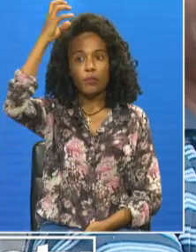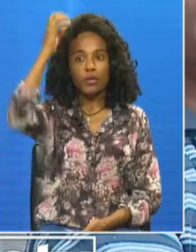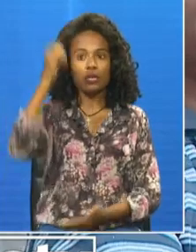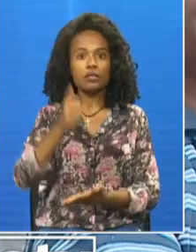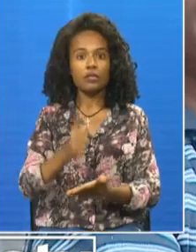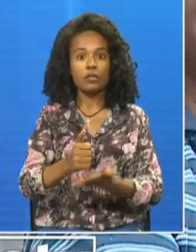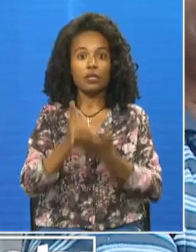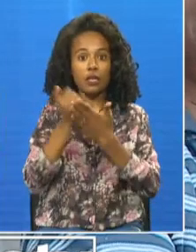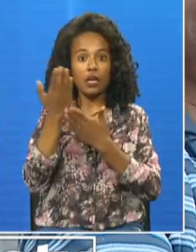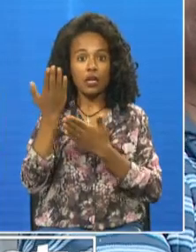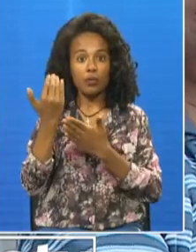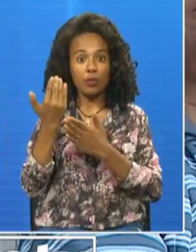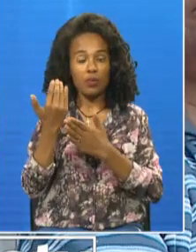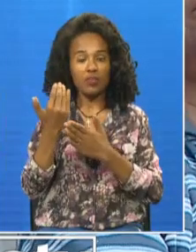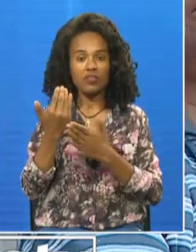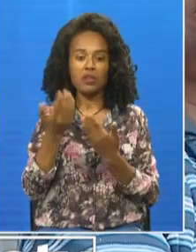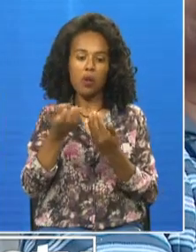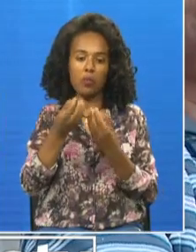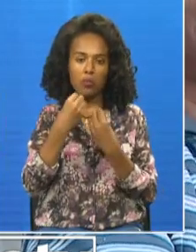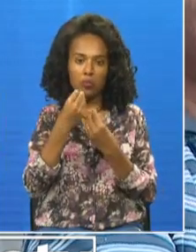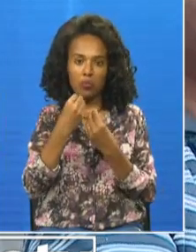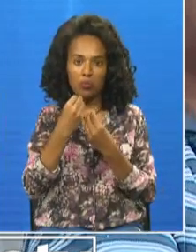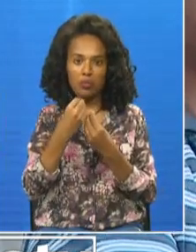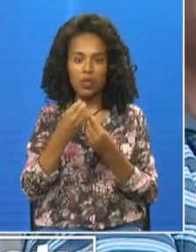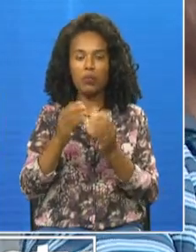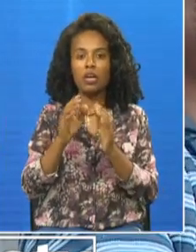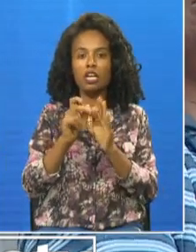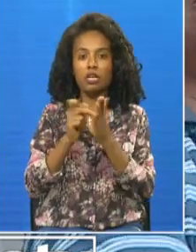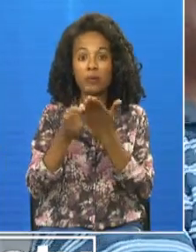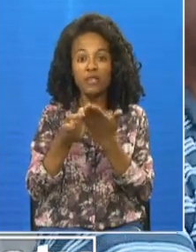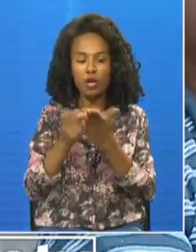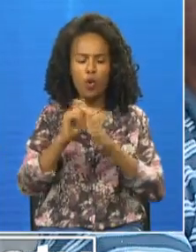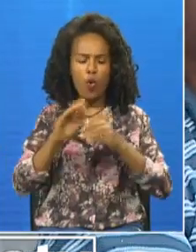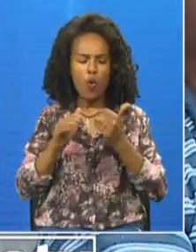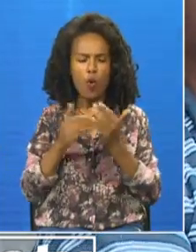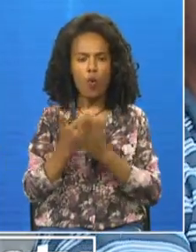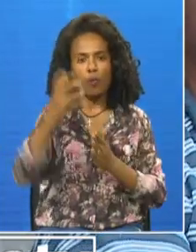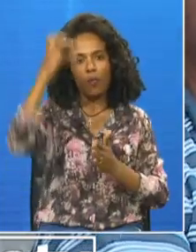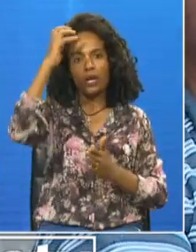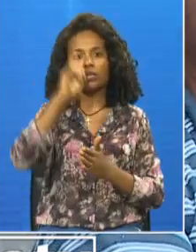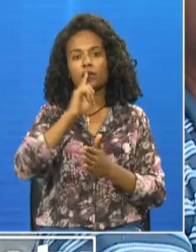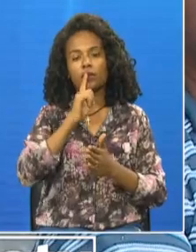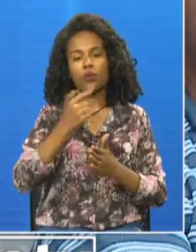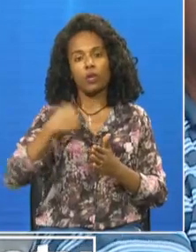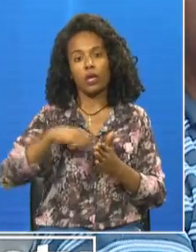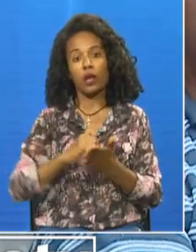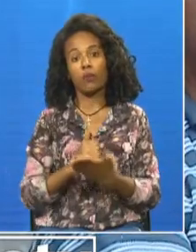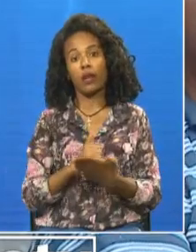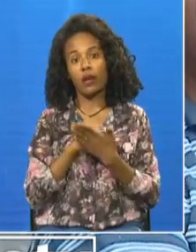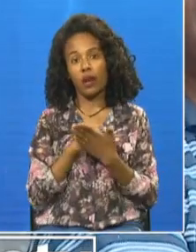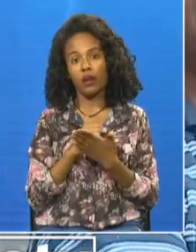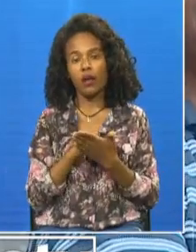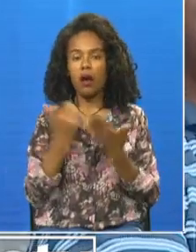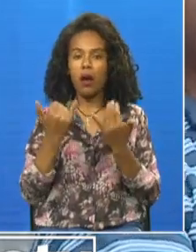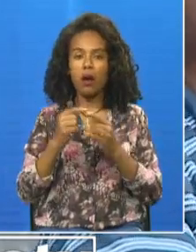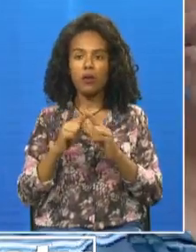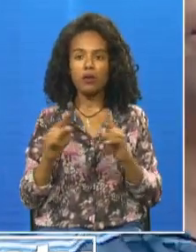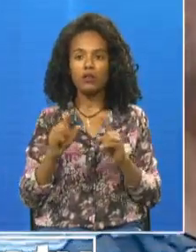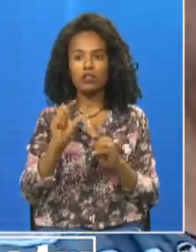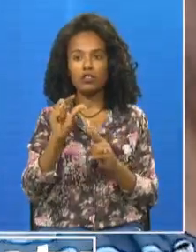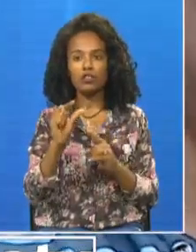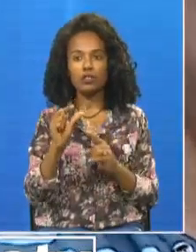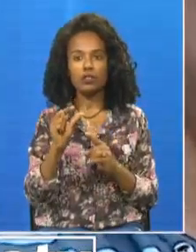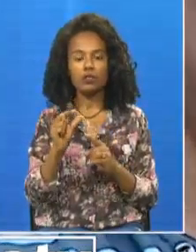ቀጥሎ የሰፈራችን ልጆች ሰጥተውናል። እሱን እየበላን አለ። ለወደፊቱ ግን